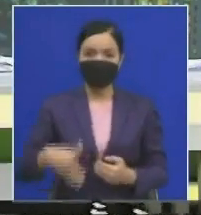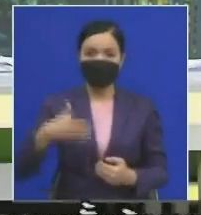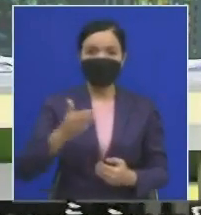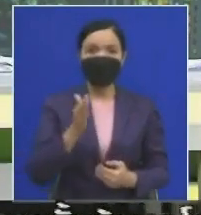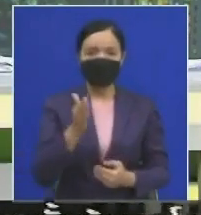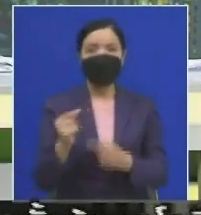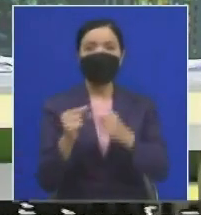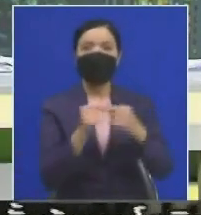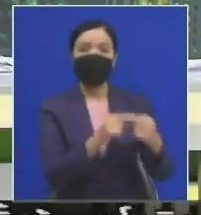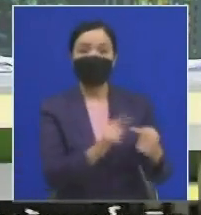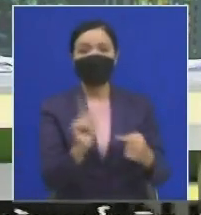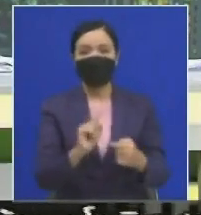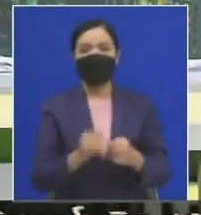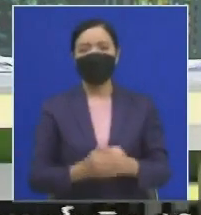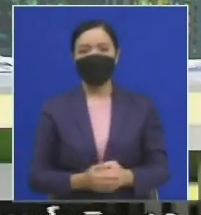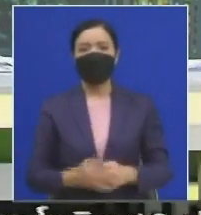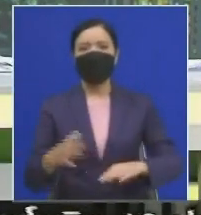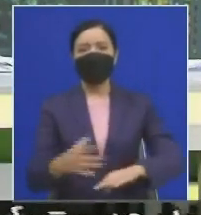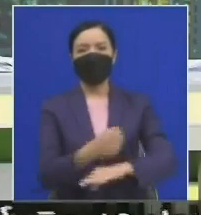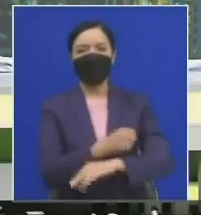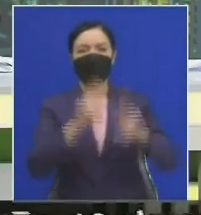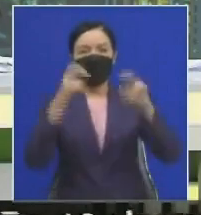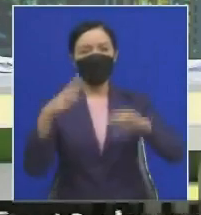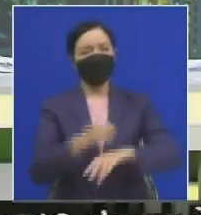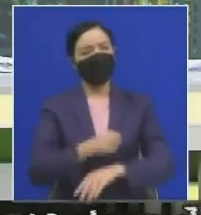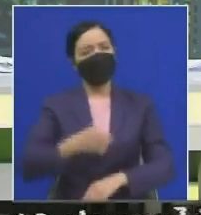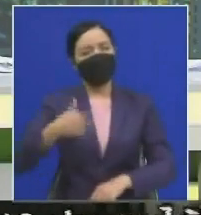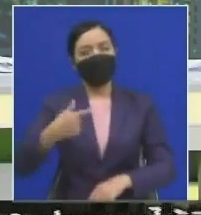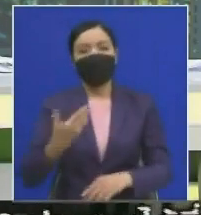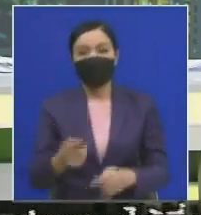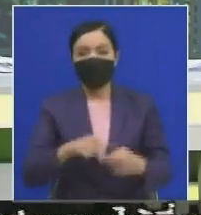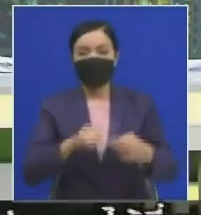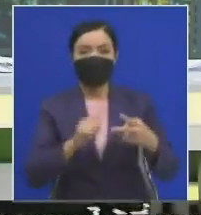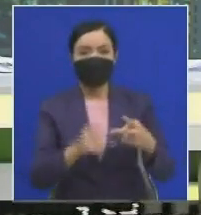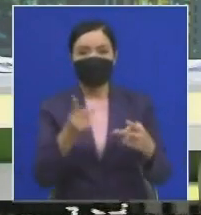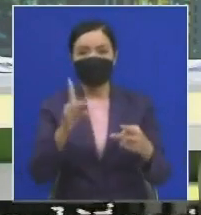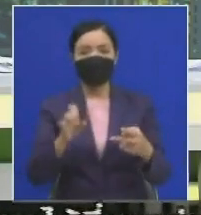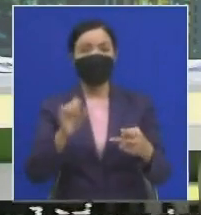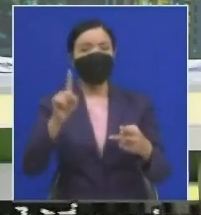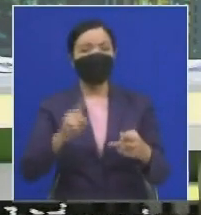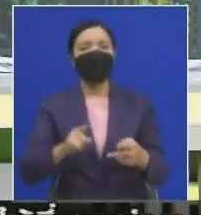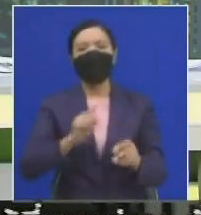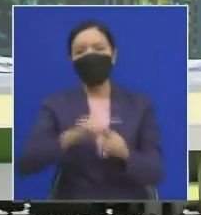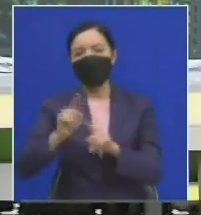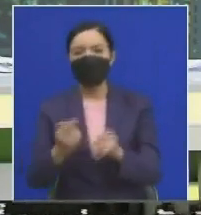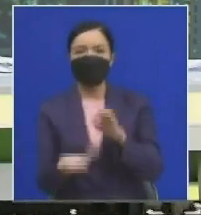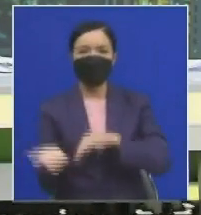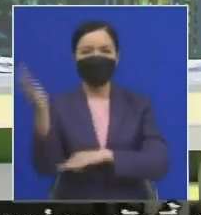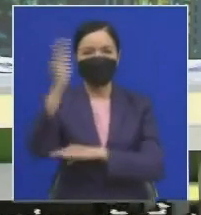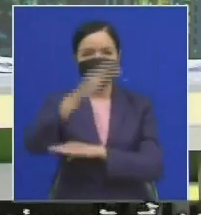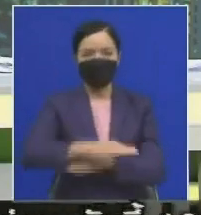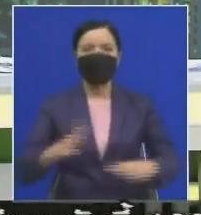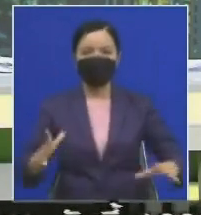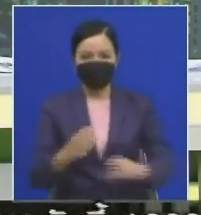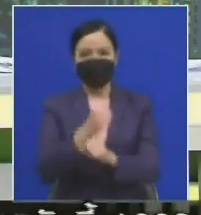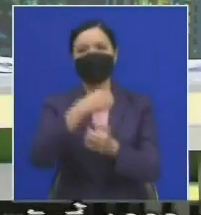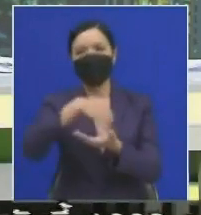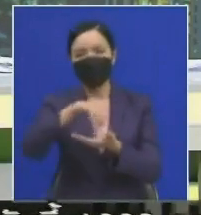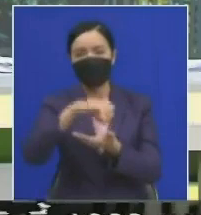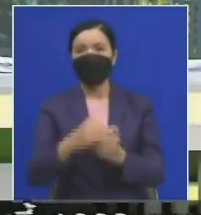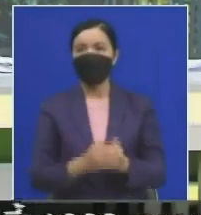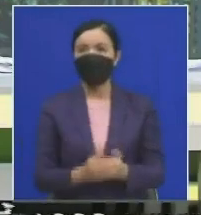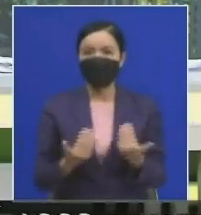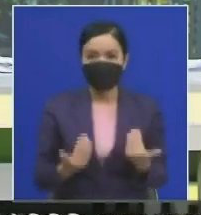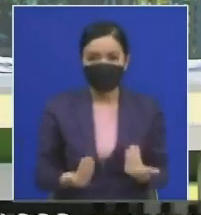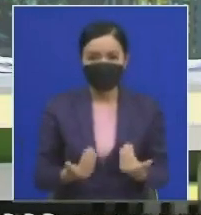ช่วหนาครัเข้าสู่โมทย์ การเมืองร้อนแรงรวมไปถงเรื่องคดีต่ๆตลอดวนทมีคามคécarsiodeเดียวสรุปให้แล้วก็